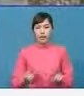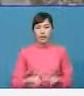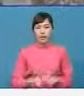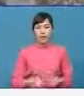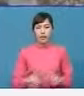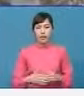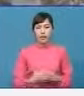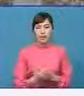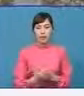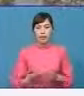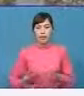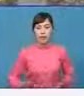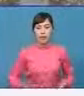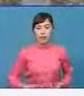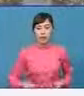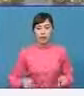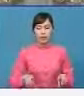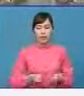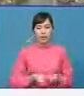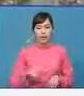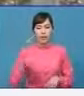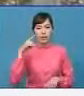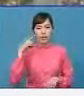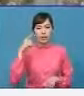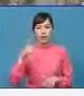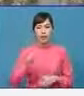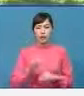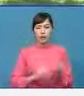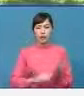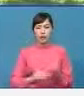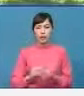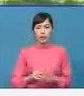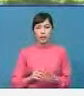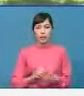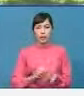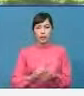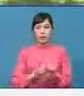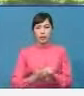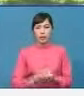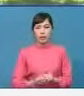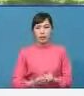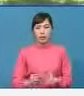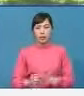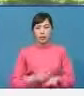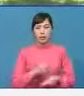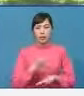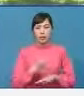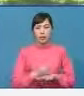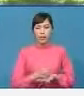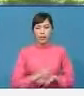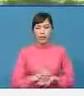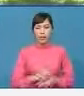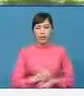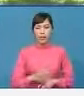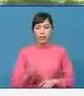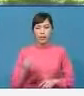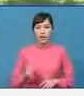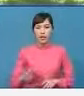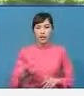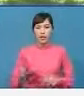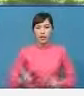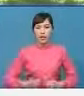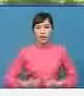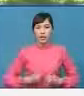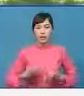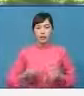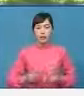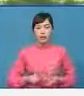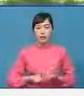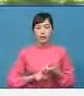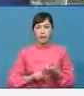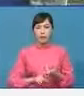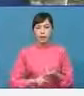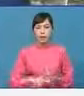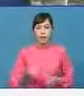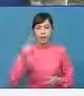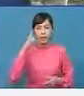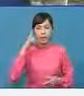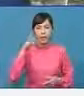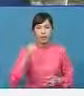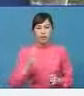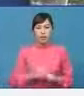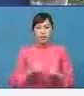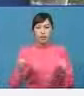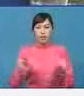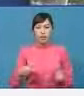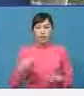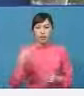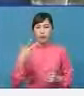сай Қазақстан құру жолындағы реформаның маңыздылығы әрбір азаматтың белсенділігіне байланысты. Себебі Қазақстанды дамыған 30 елдің қатарына